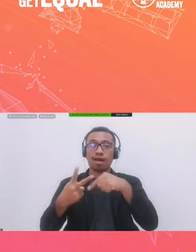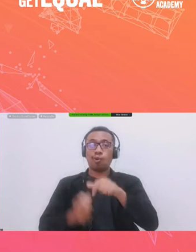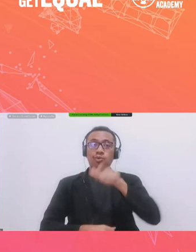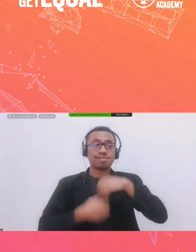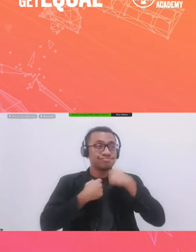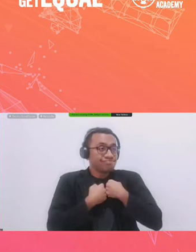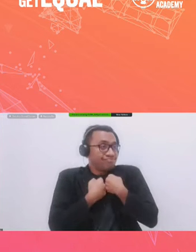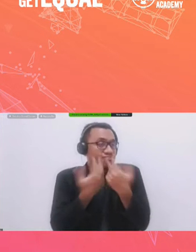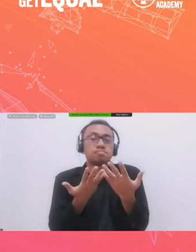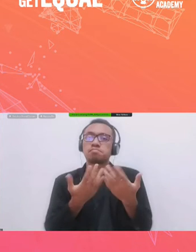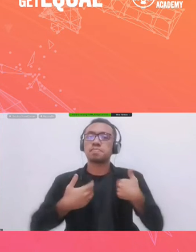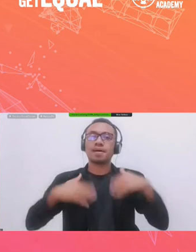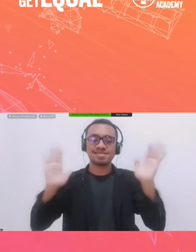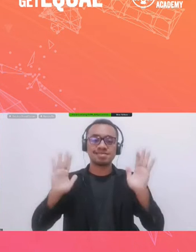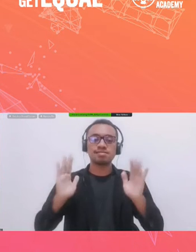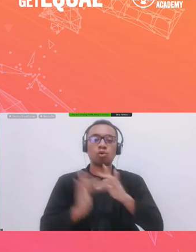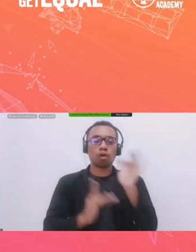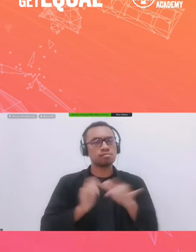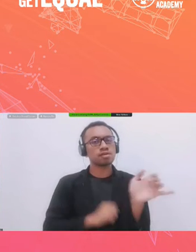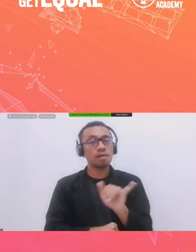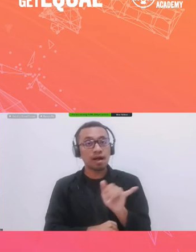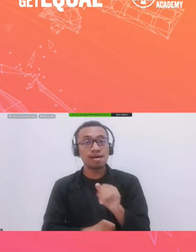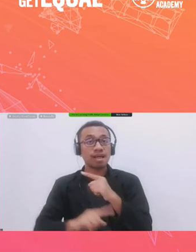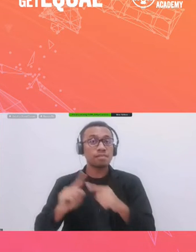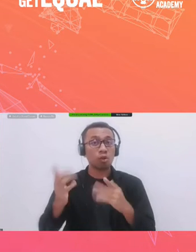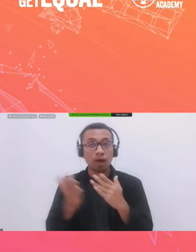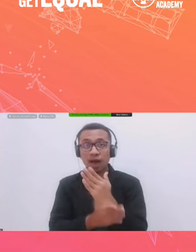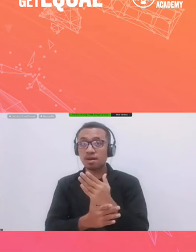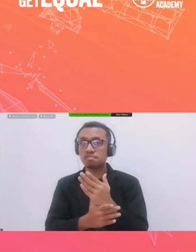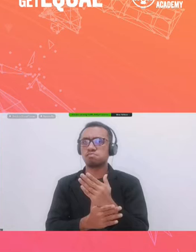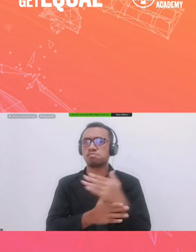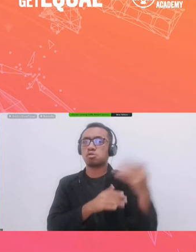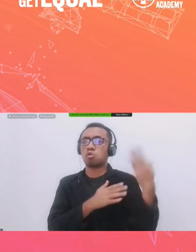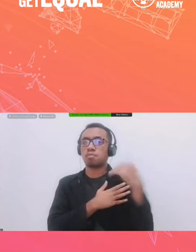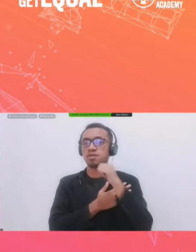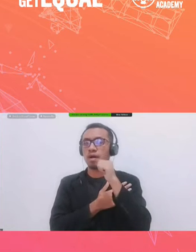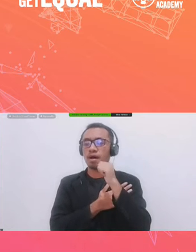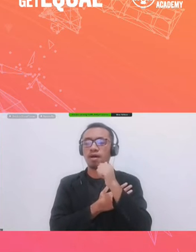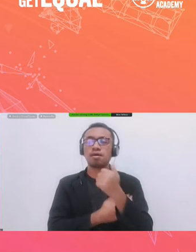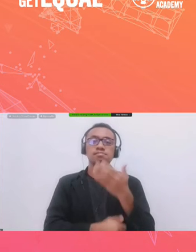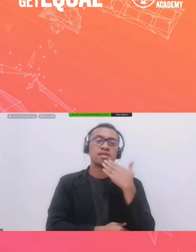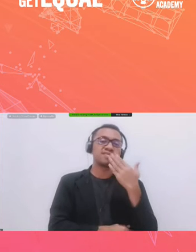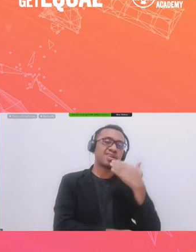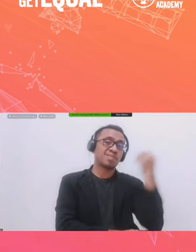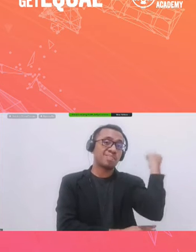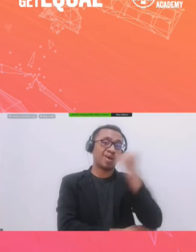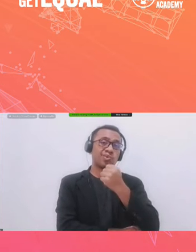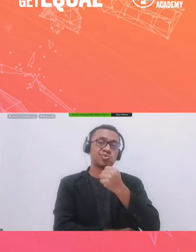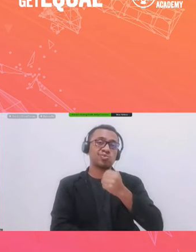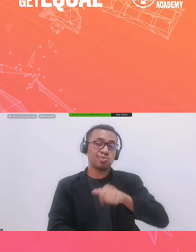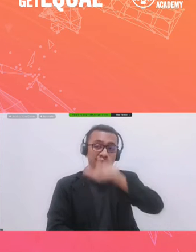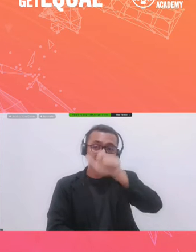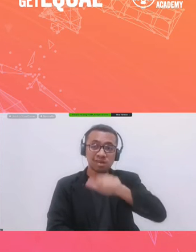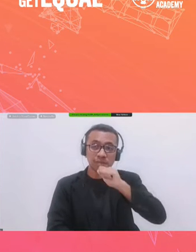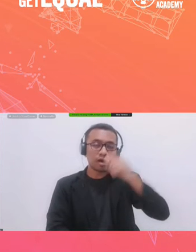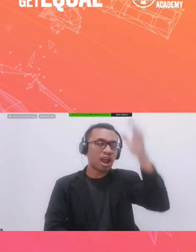ketika terjadi pelanggaran, siapa yang bertanggung jawab? Pelakunya ini seringkali anonim, tidak tersentuh secara hukum, seakan-akan